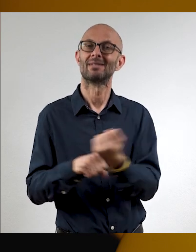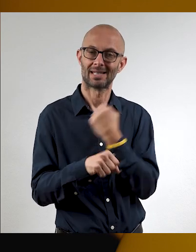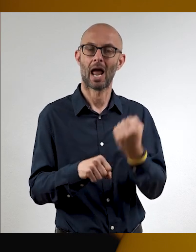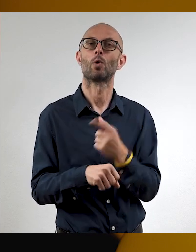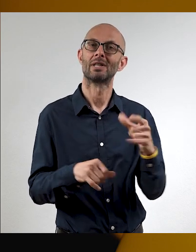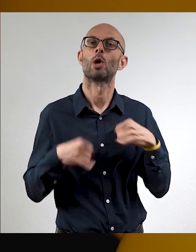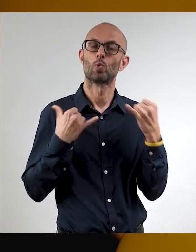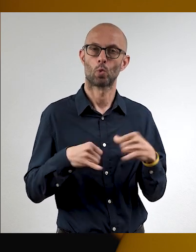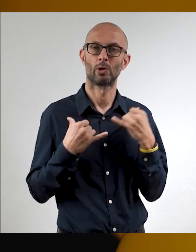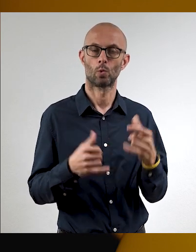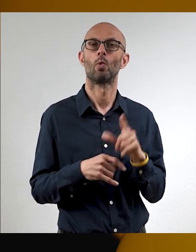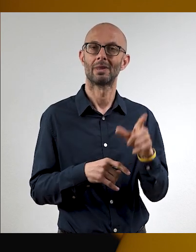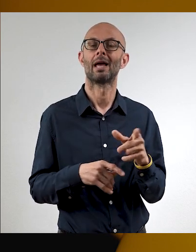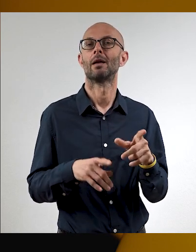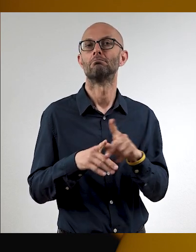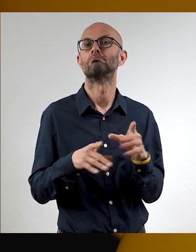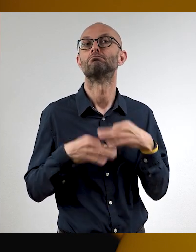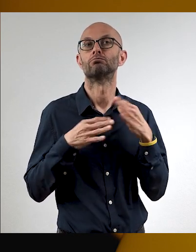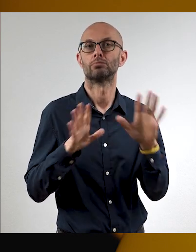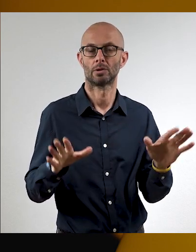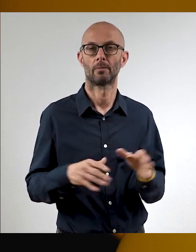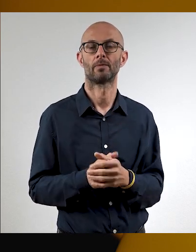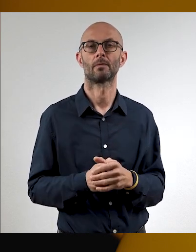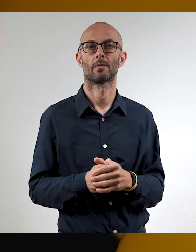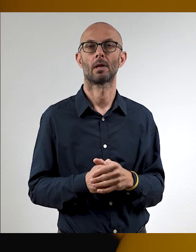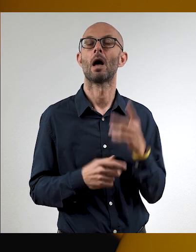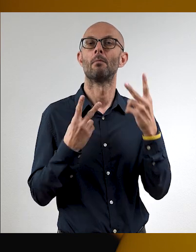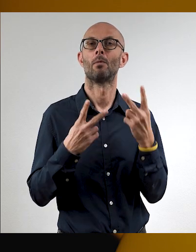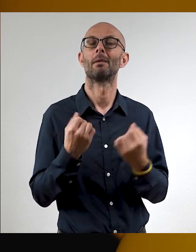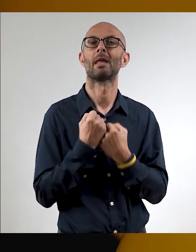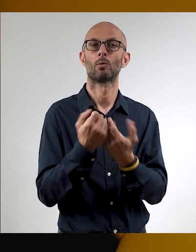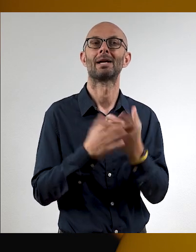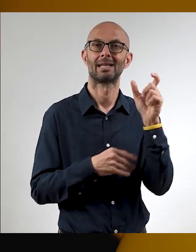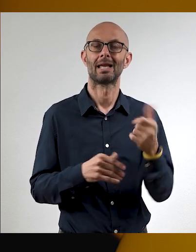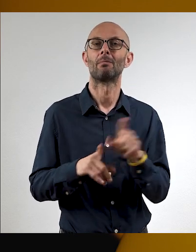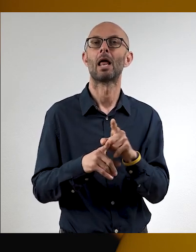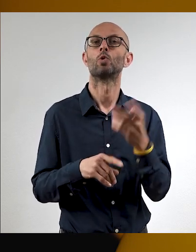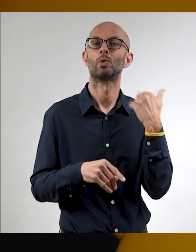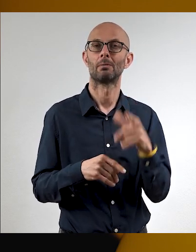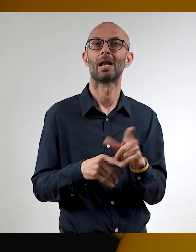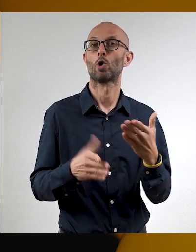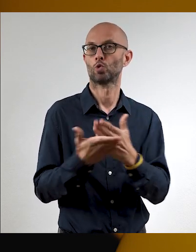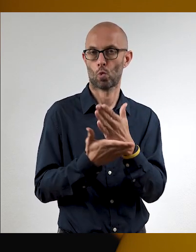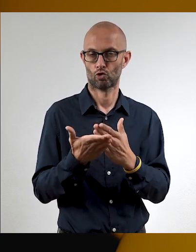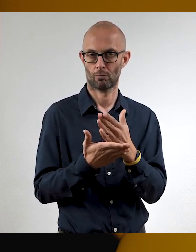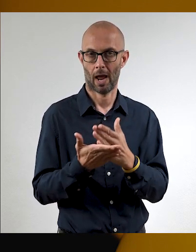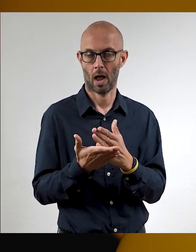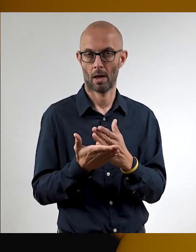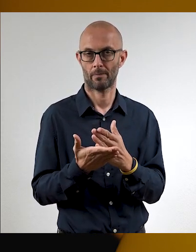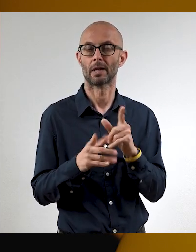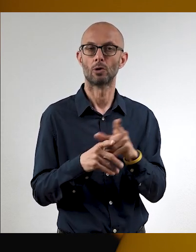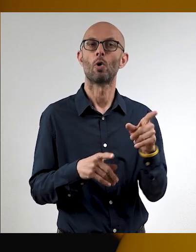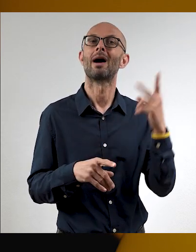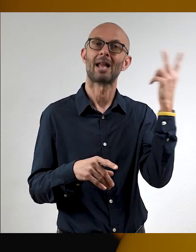da se je trudil, da je okreval. Pomembna podpora zanj je bila tudi služba, da